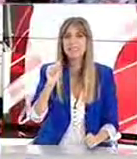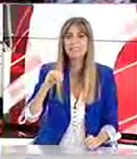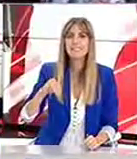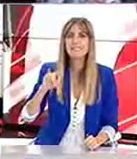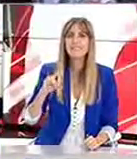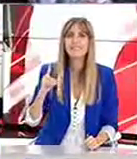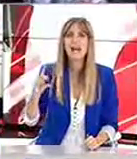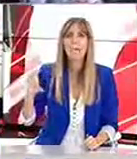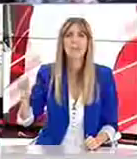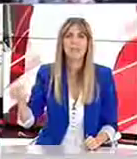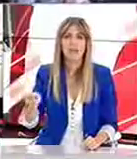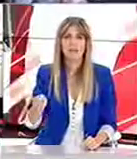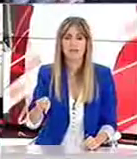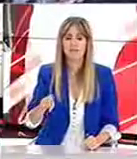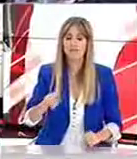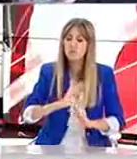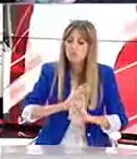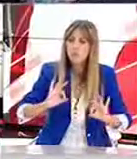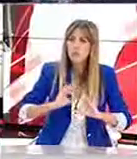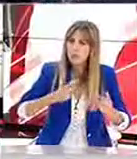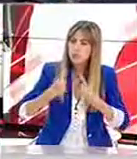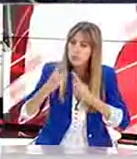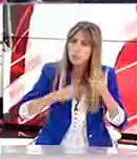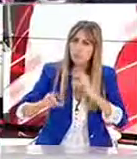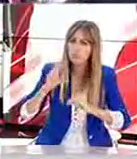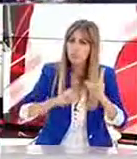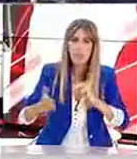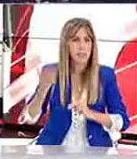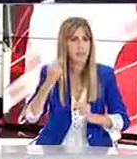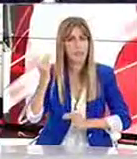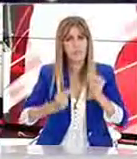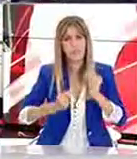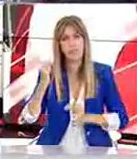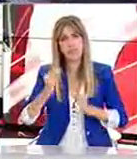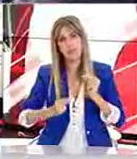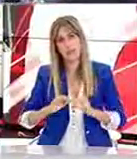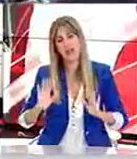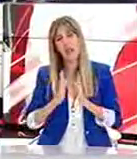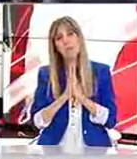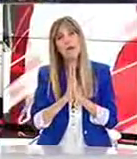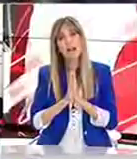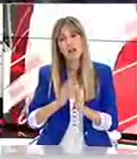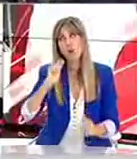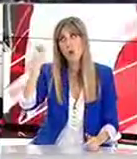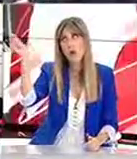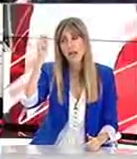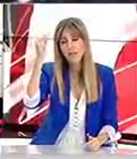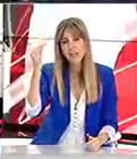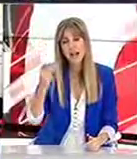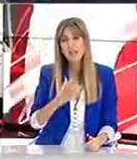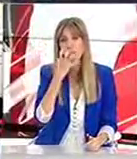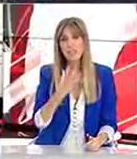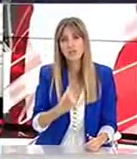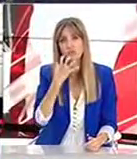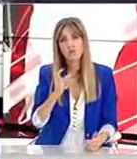σύνεση, διότι σε κρίσιμα εθνικά θέματα να υπάρχει πληροφόρηση,